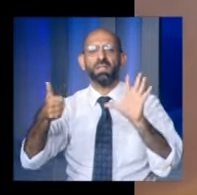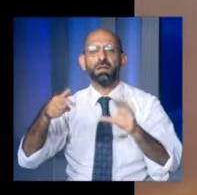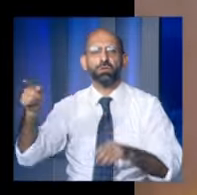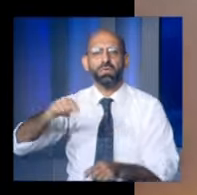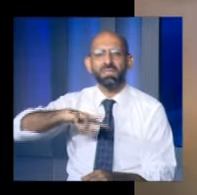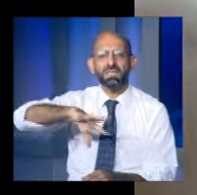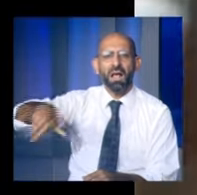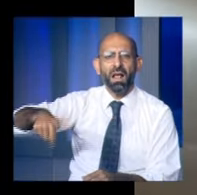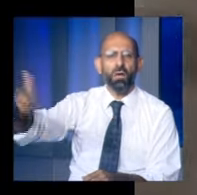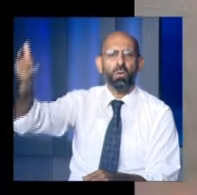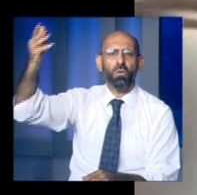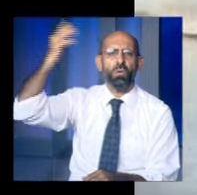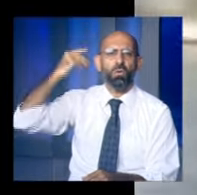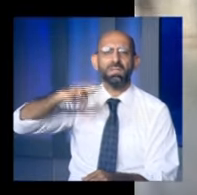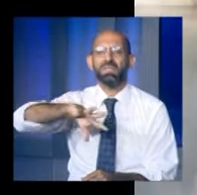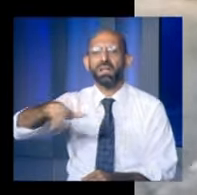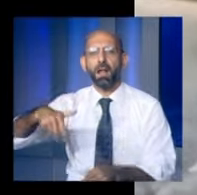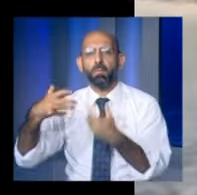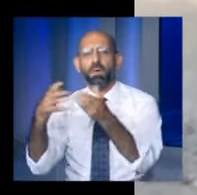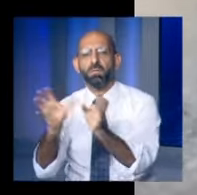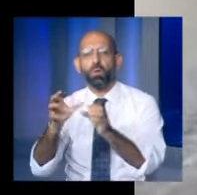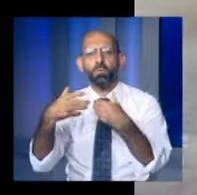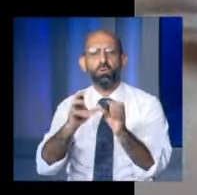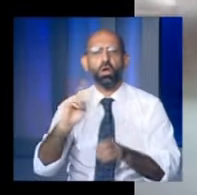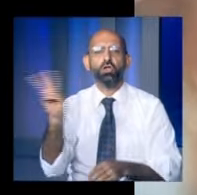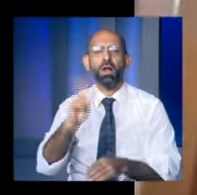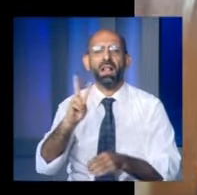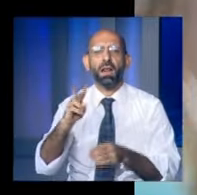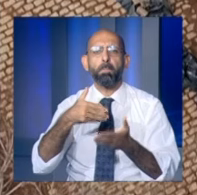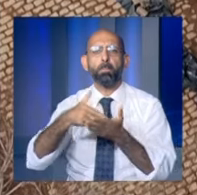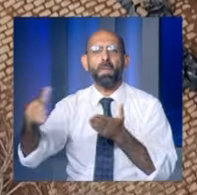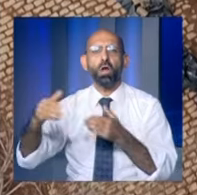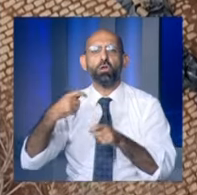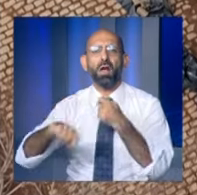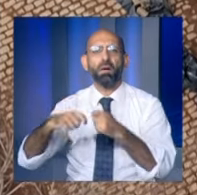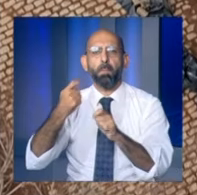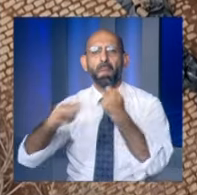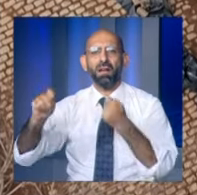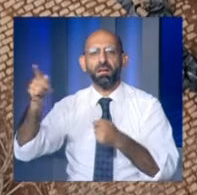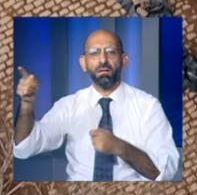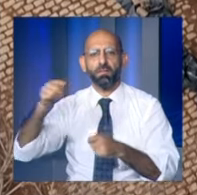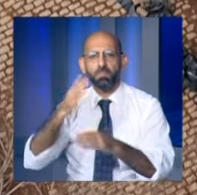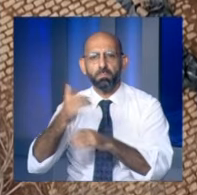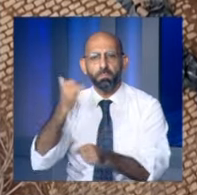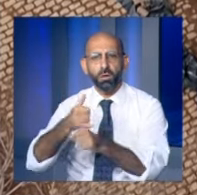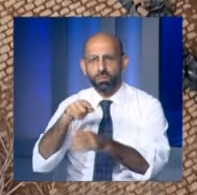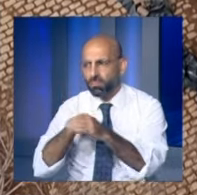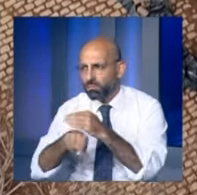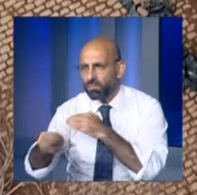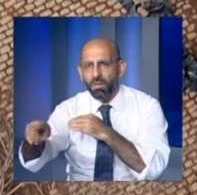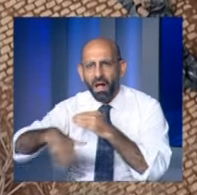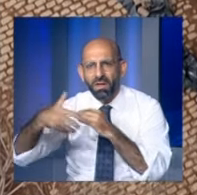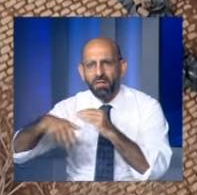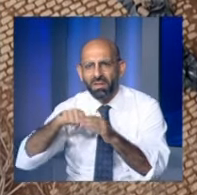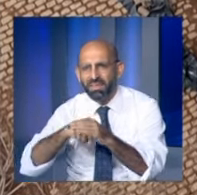شهدتها المدينة نفسها عام 2006 ووصفت بسرقة القرن، عندما سرقت مجموعة لصوص 20 مليون دولار من أحد